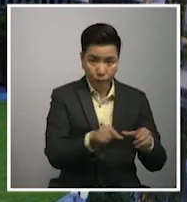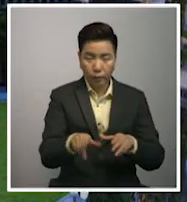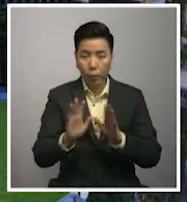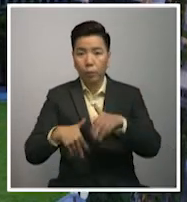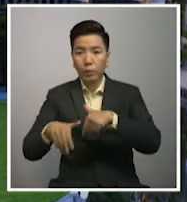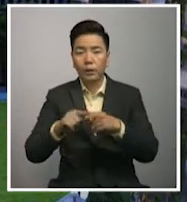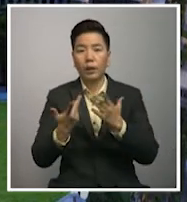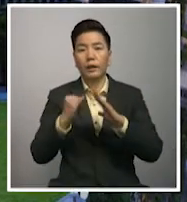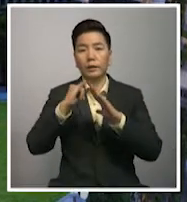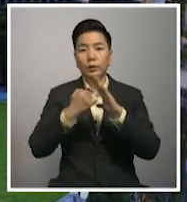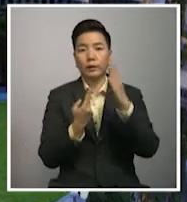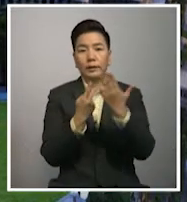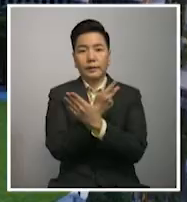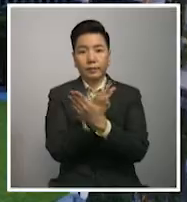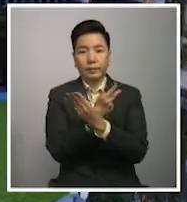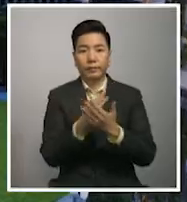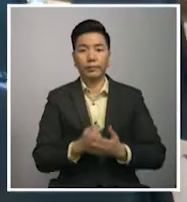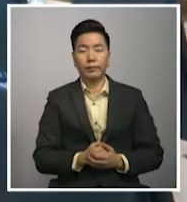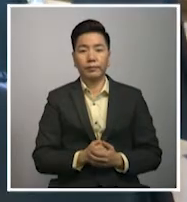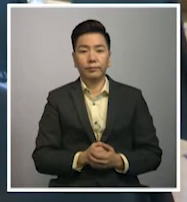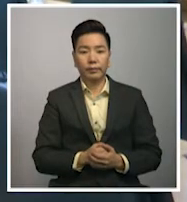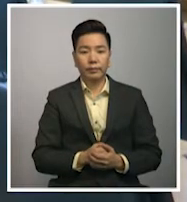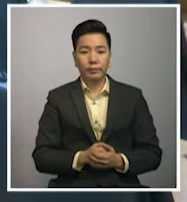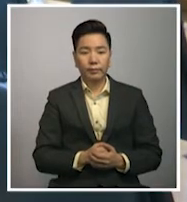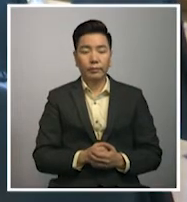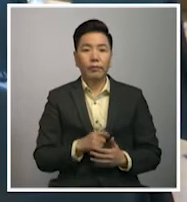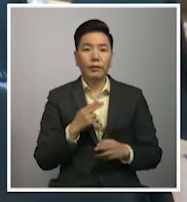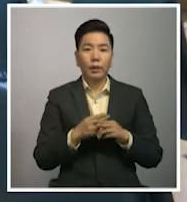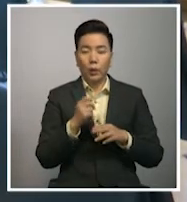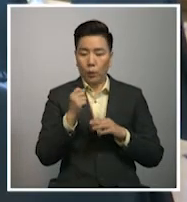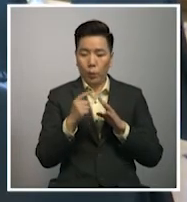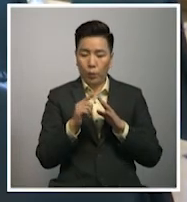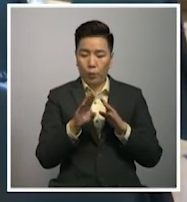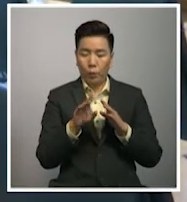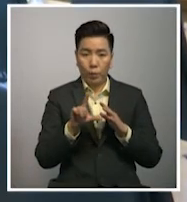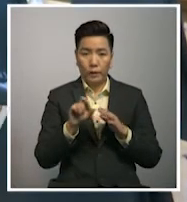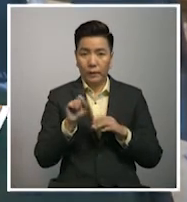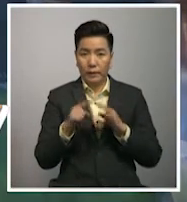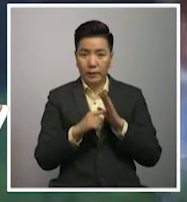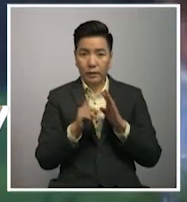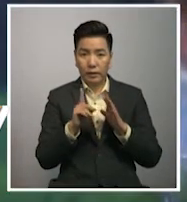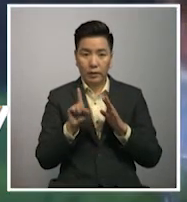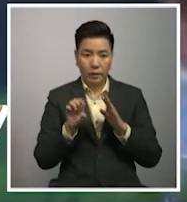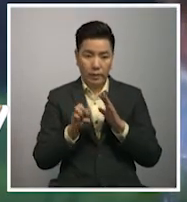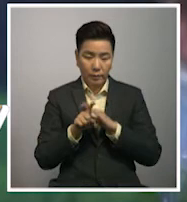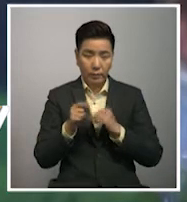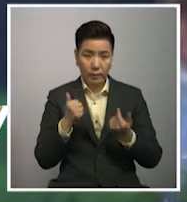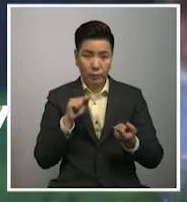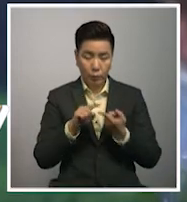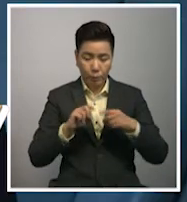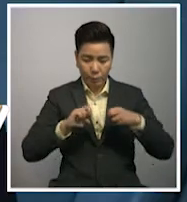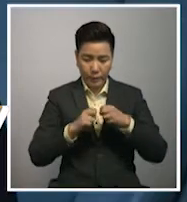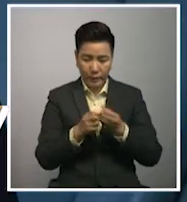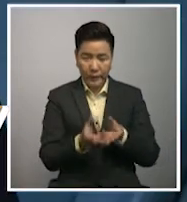นในพื้นที่จังหวัดกาญจนบุรีครับนายอุบลศักดิ์บัวหลวงงามรองประธานคณะกรรมการวิสามัญพิจารณาศึกษาปัญ